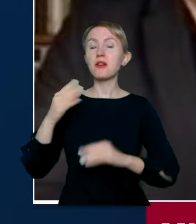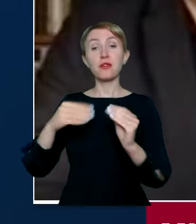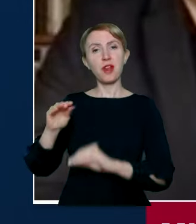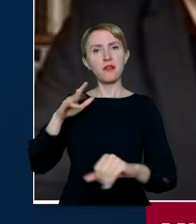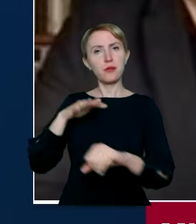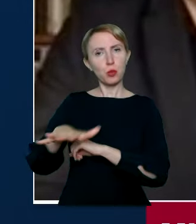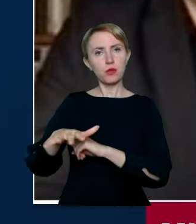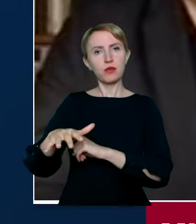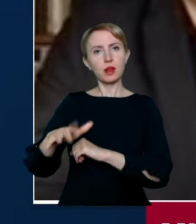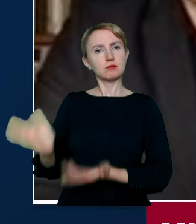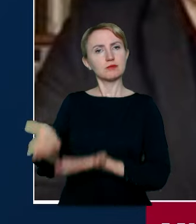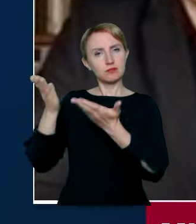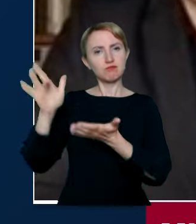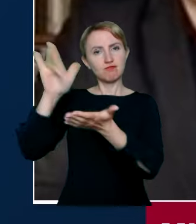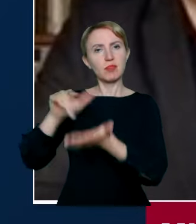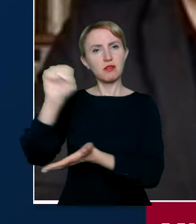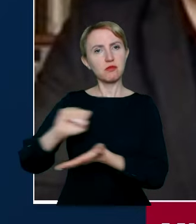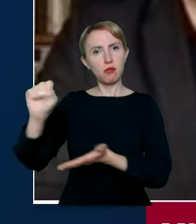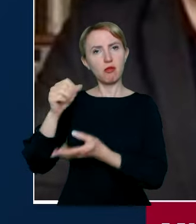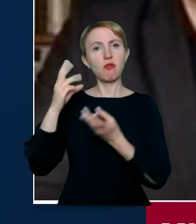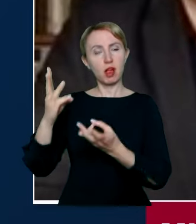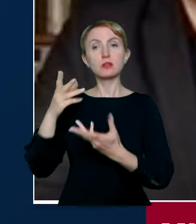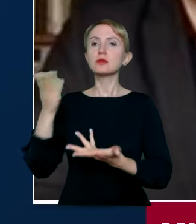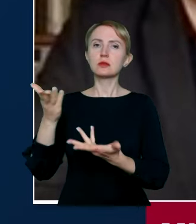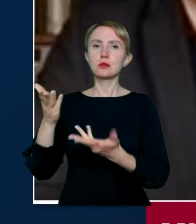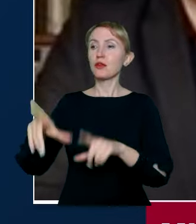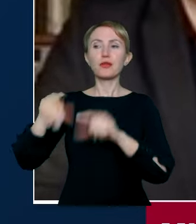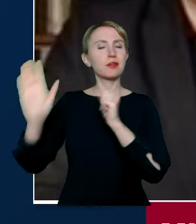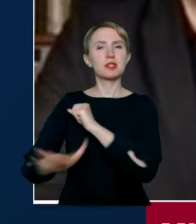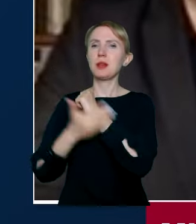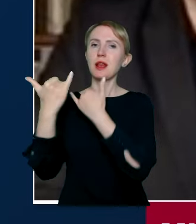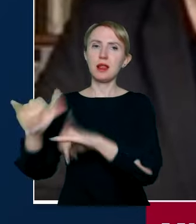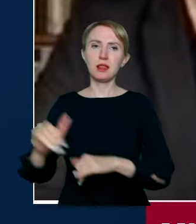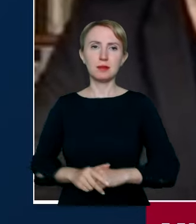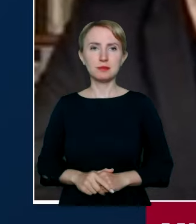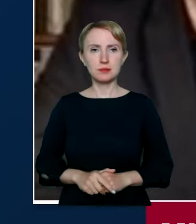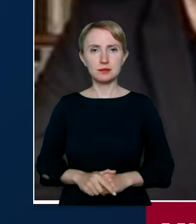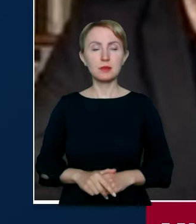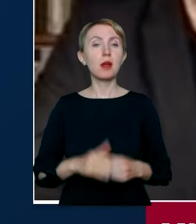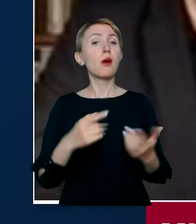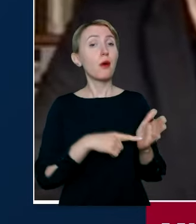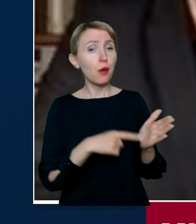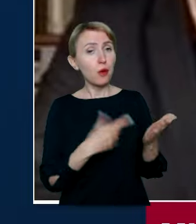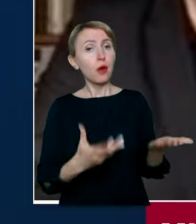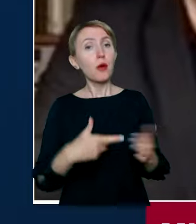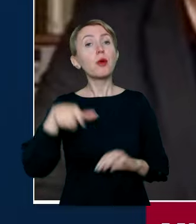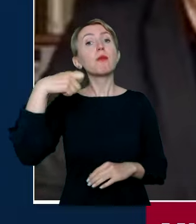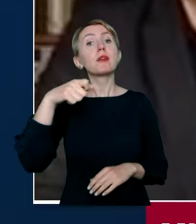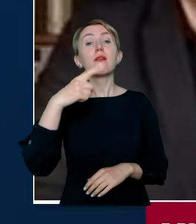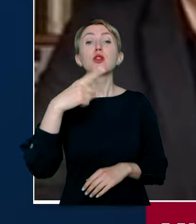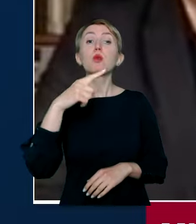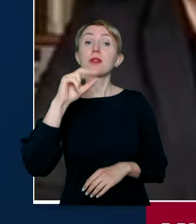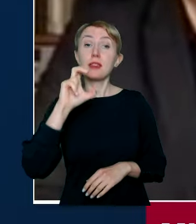większej estymie we Wrocławiu stawia na zupełnie innego kandydata. No właśnie, to jest prezydent Rafał Dudkiewicz,